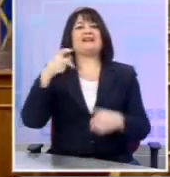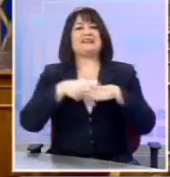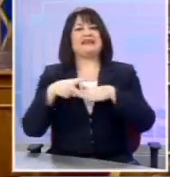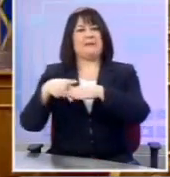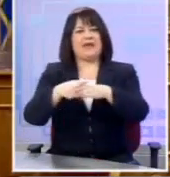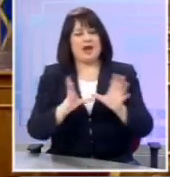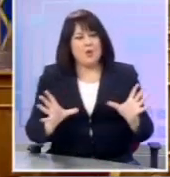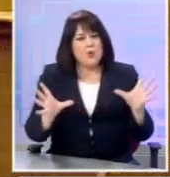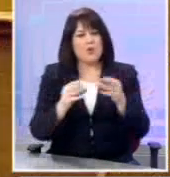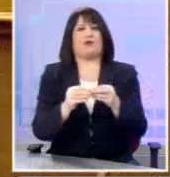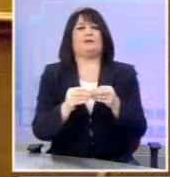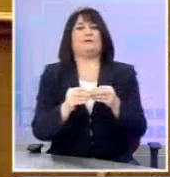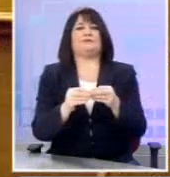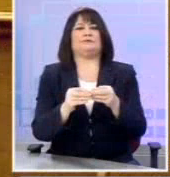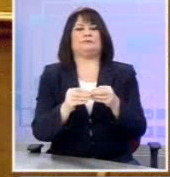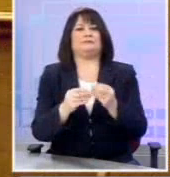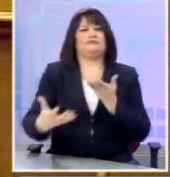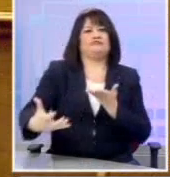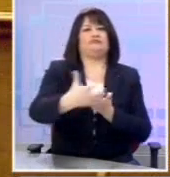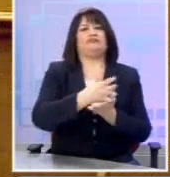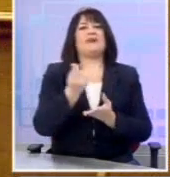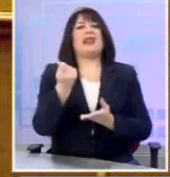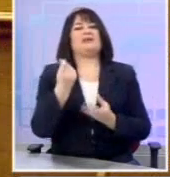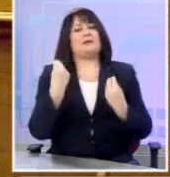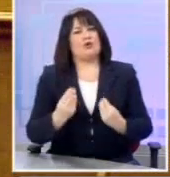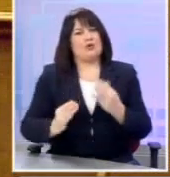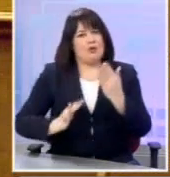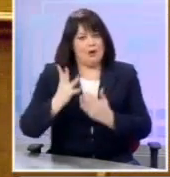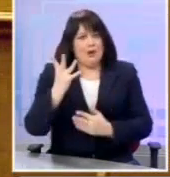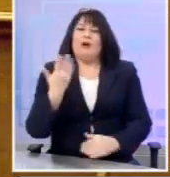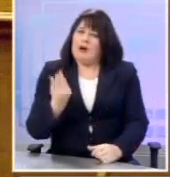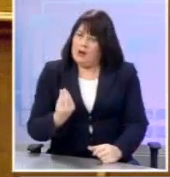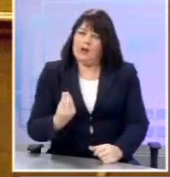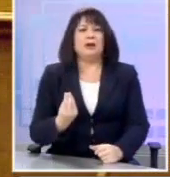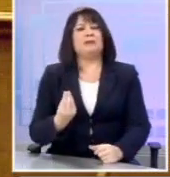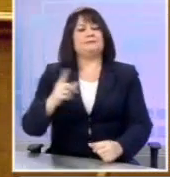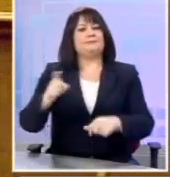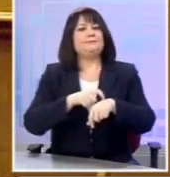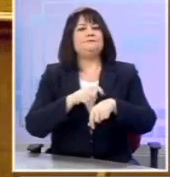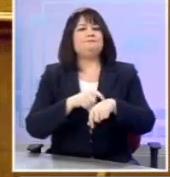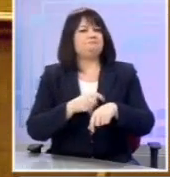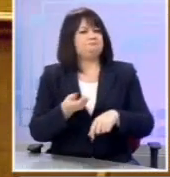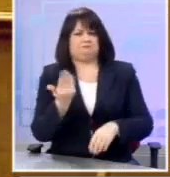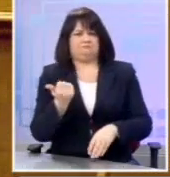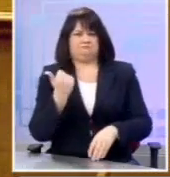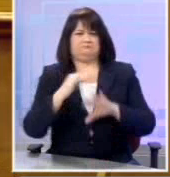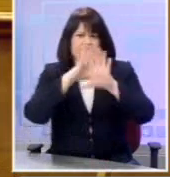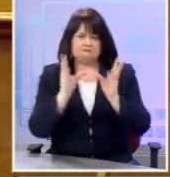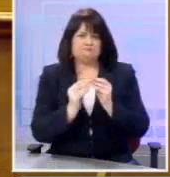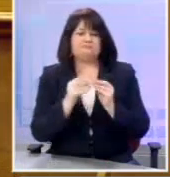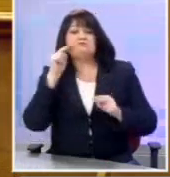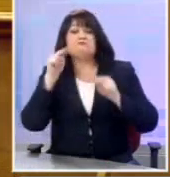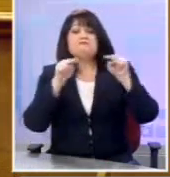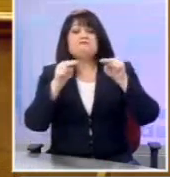βελτιώσει και την εισπραξιμότητα των πόρων, δεδομένης της μέχρι σήμερα απουσίας ενιαίων συστημάτων εποπτείας